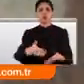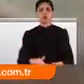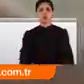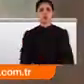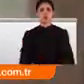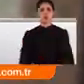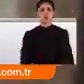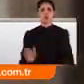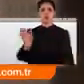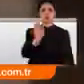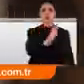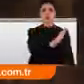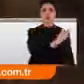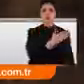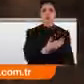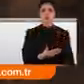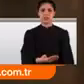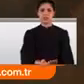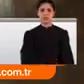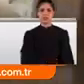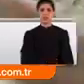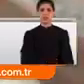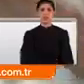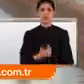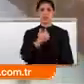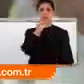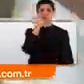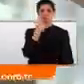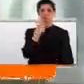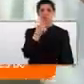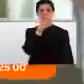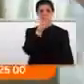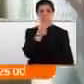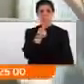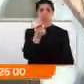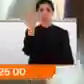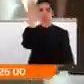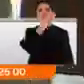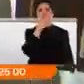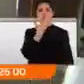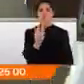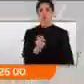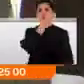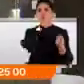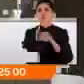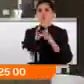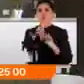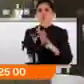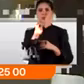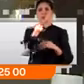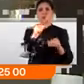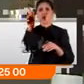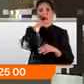Böyle sildiğim zaman da bembeyaz olan bez tamamen sinsiyah oldu. Bu tozun